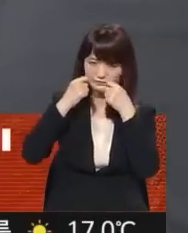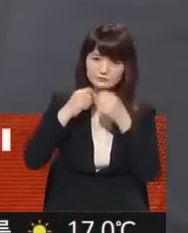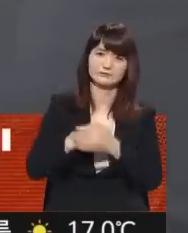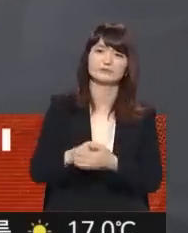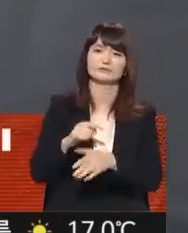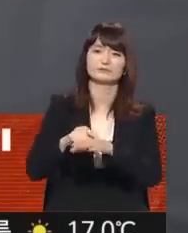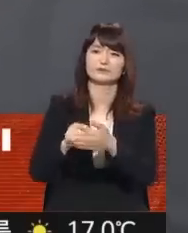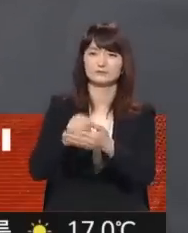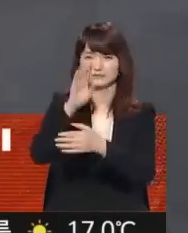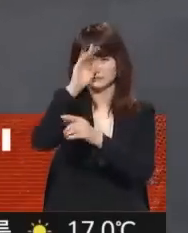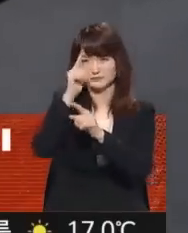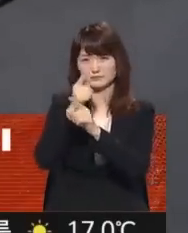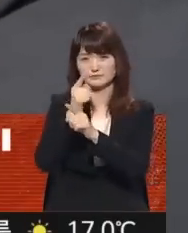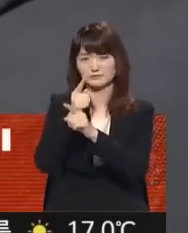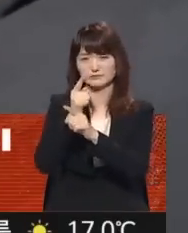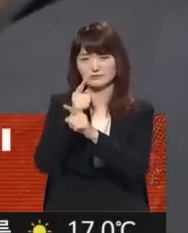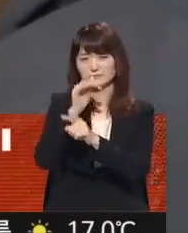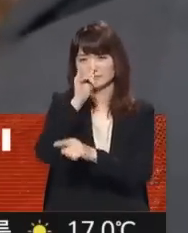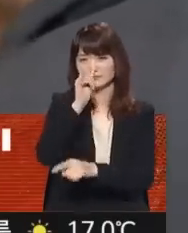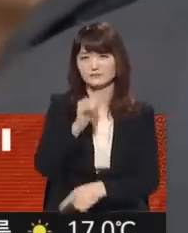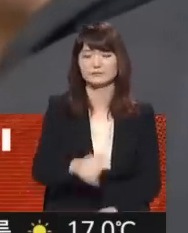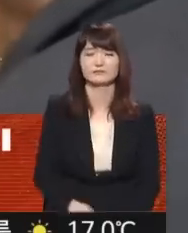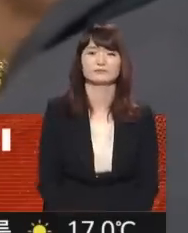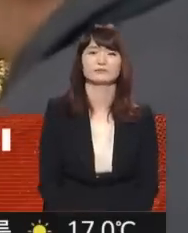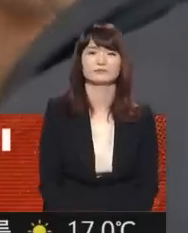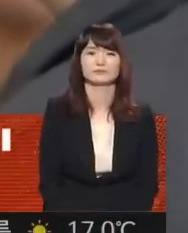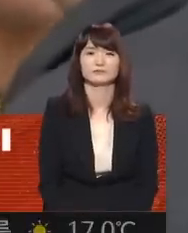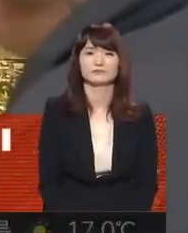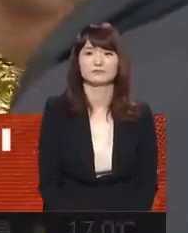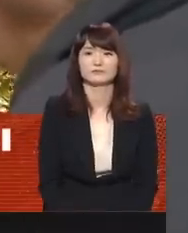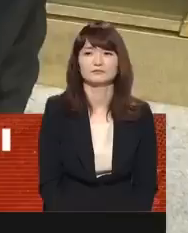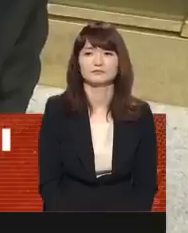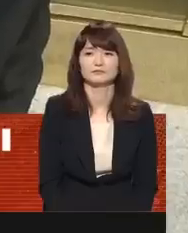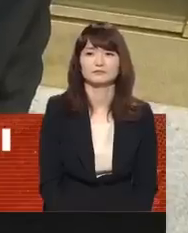지금 심리치료를 받고 있다고 합니다 그